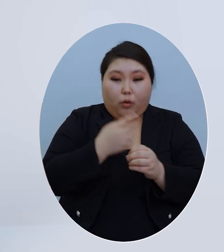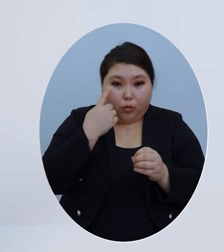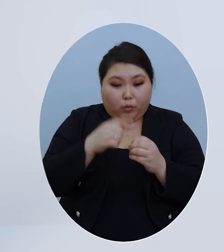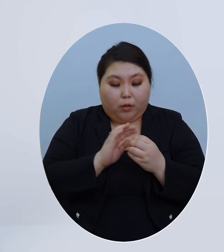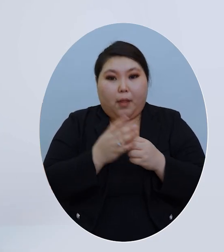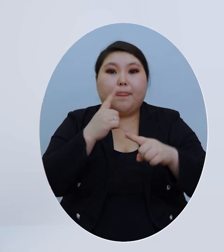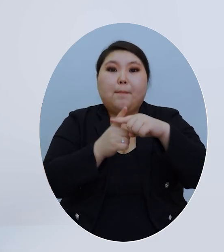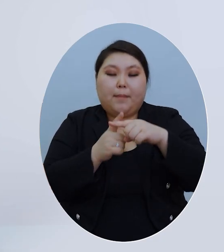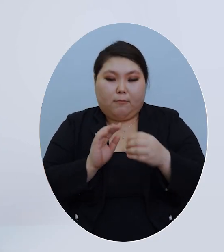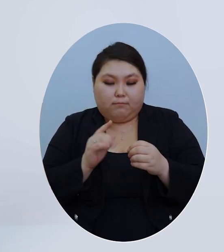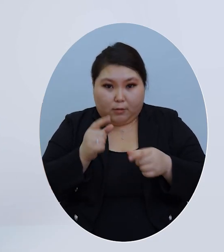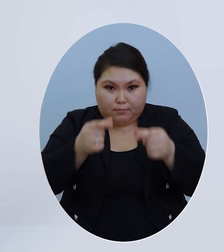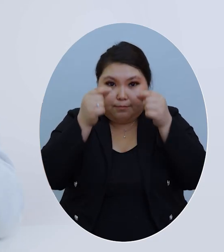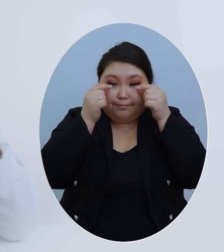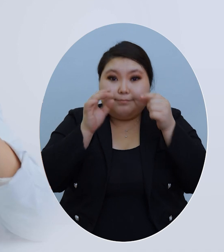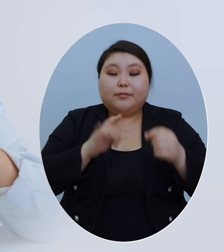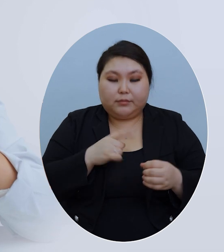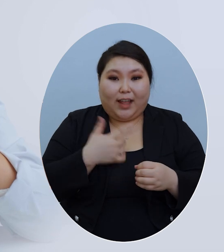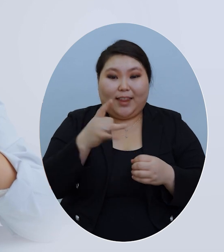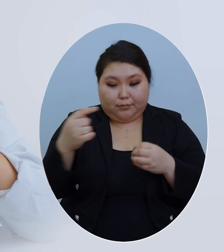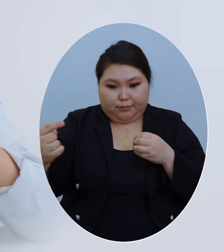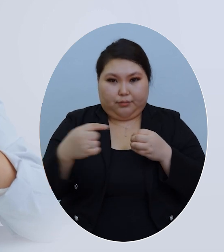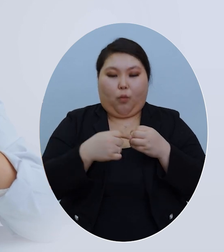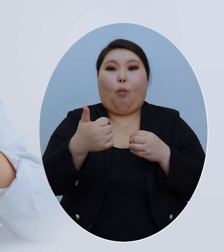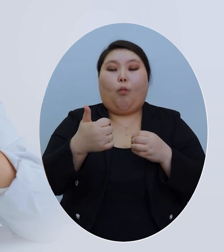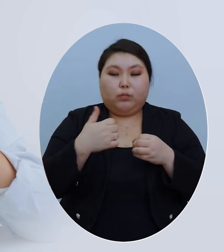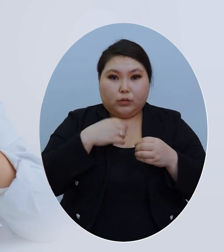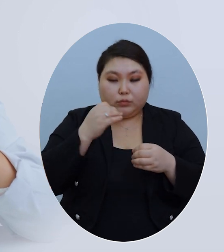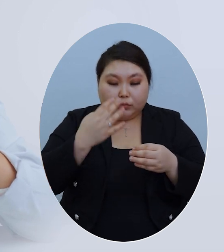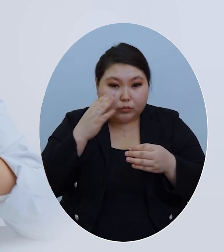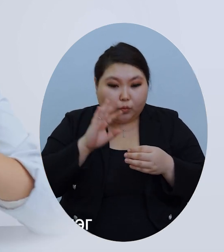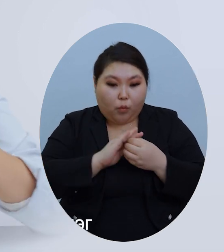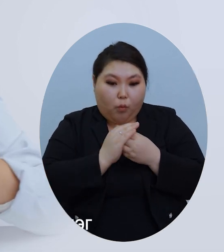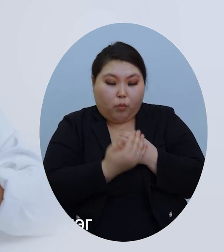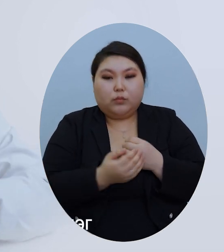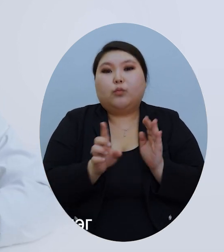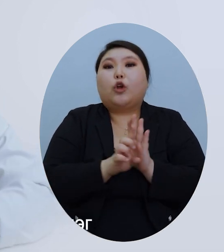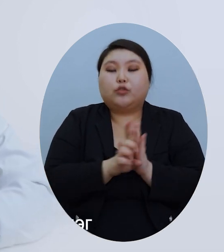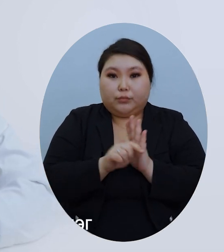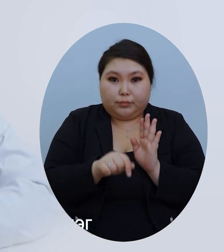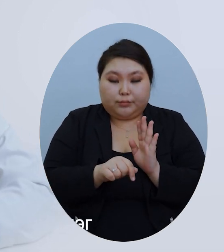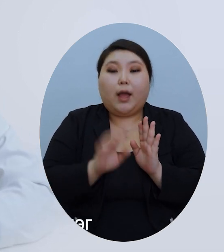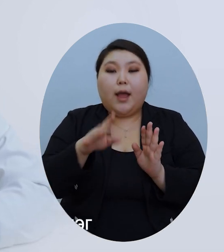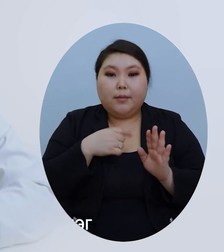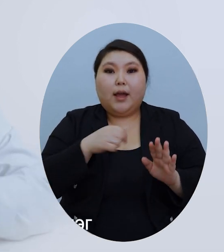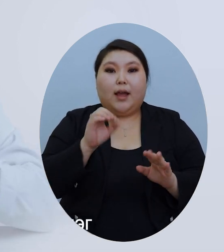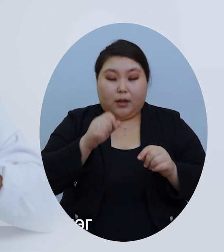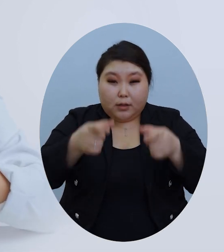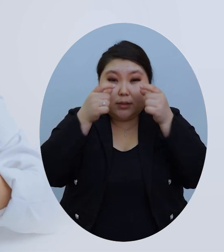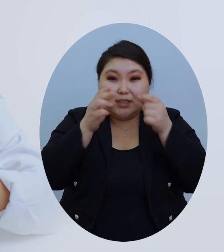байрлуулснаар гэрлийн фокусыг нааш нь татаад торлог бүрхүүл дээр авчрах боломжтой. Харин астигматизм буюу цилиндр шилний